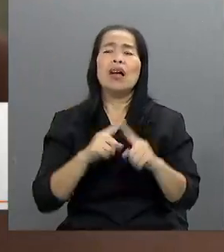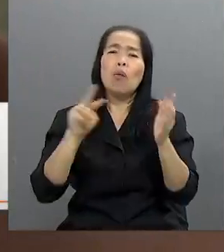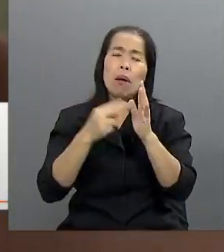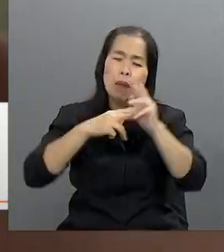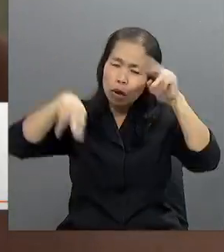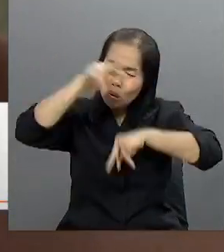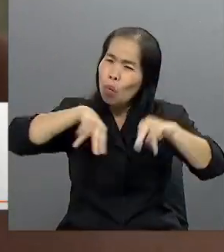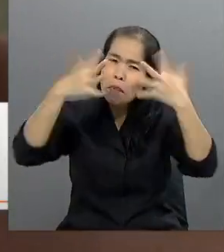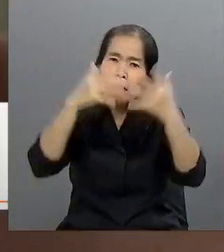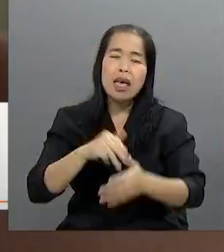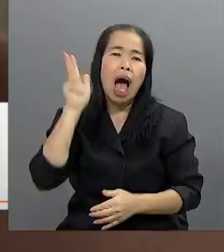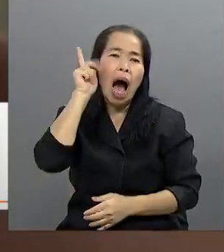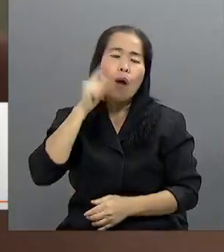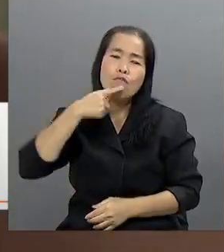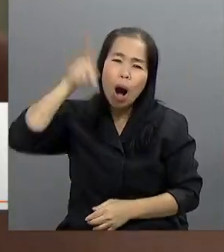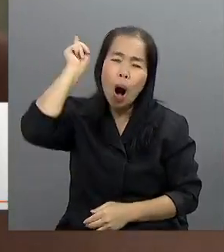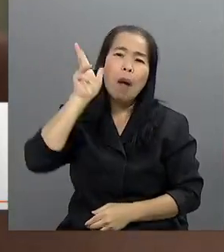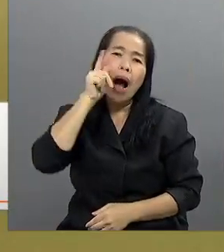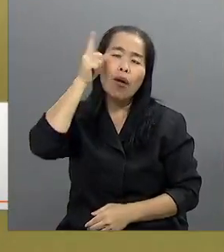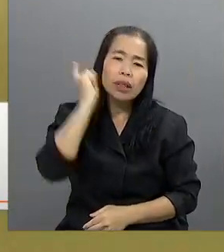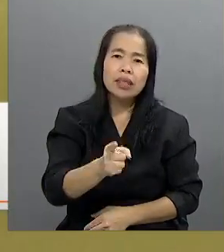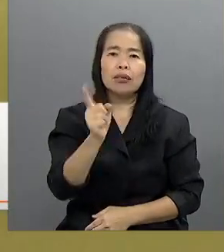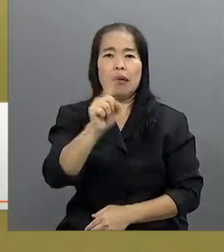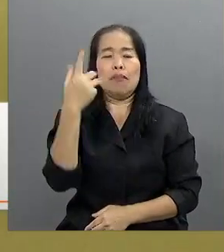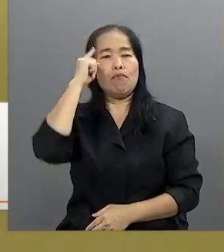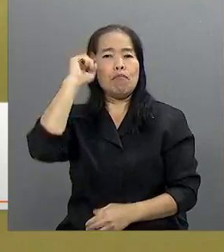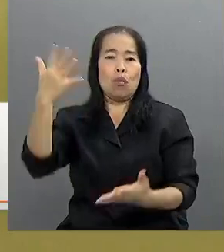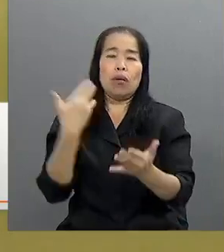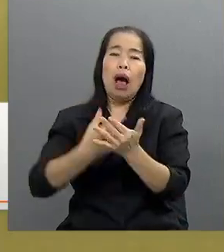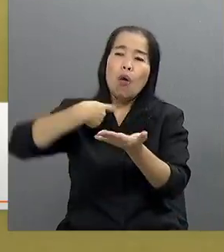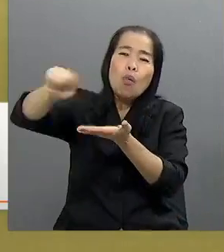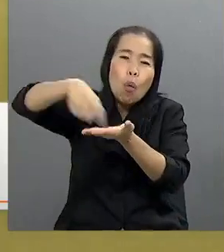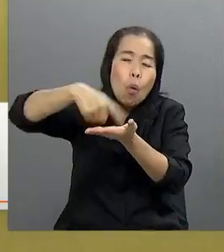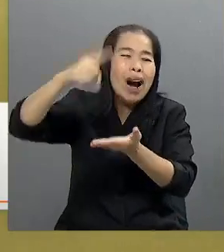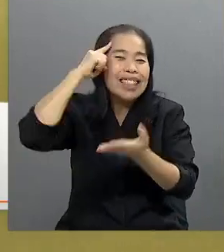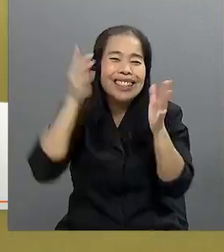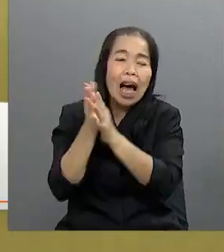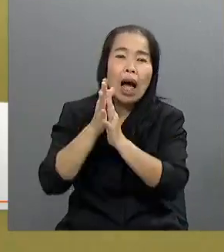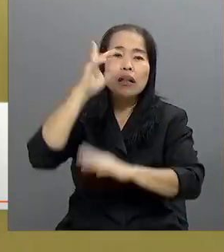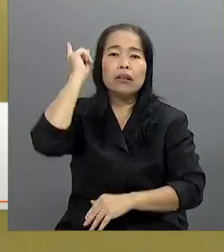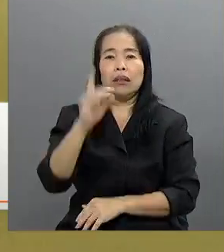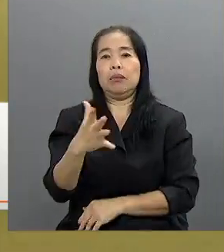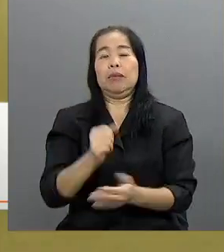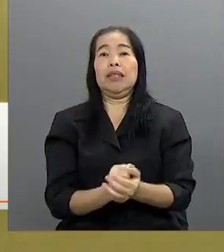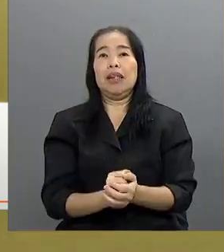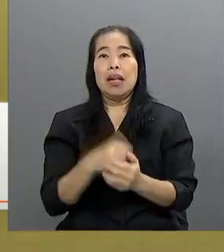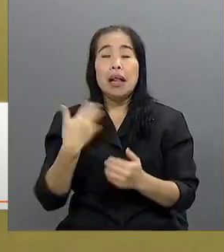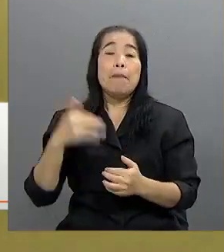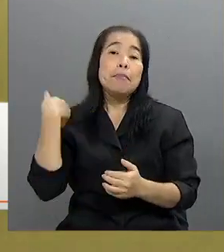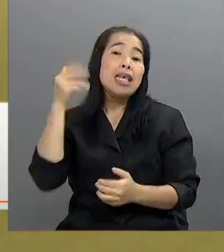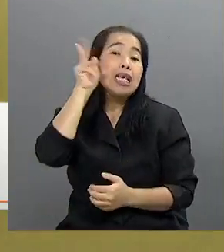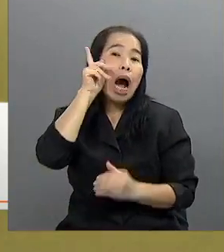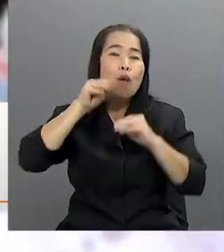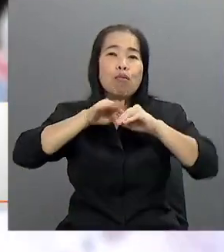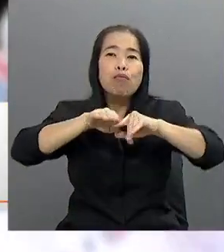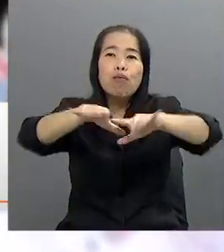ลอมหรือข้อมูลบิดเบือนหรือไม่ส่งผลเสียตามมาอีกเยอะเลยครับข่าวปลอมที่ถูกส่งต่อกันในสื่อสังคมออนไลน์ส่วน